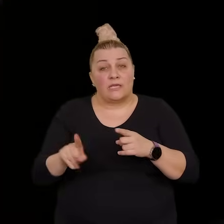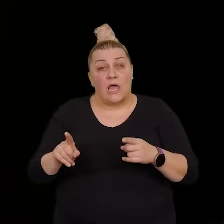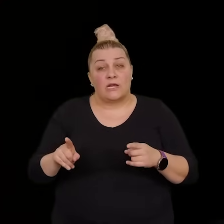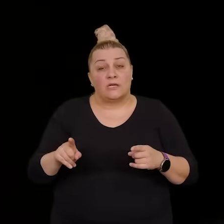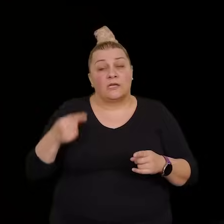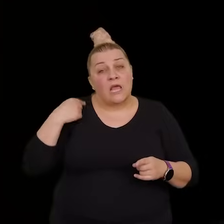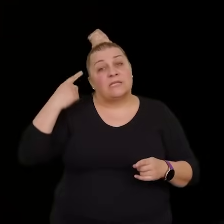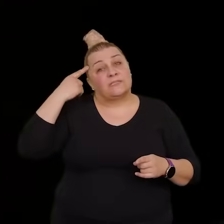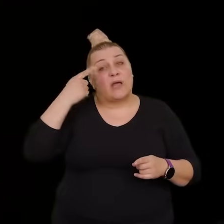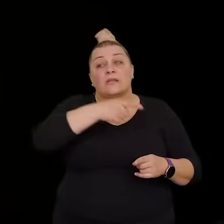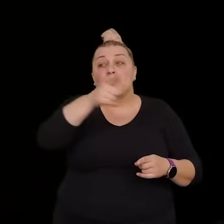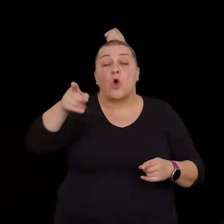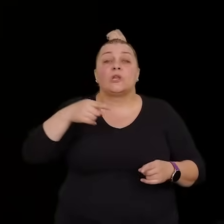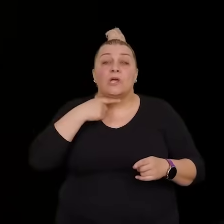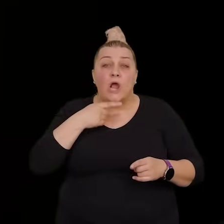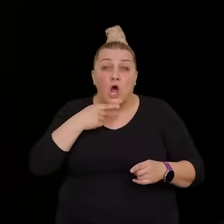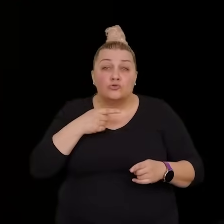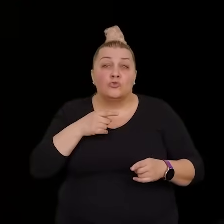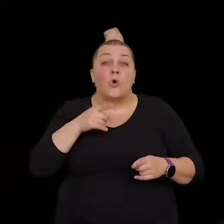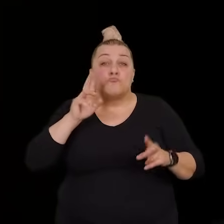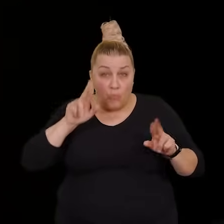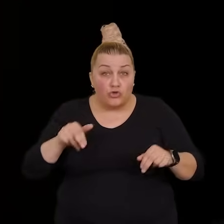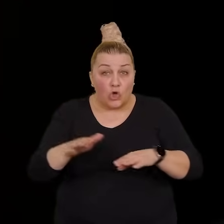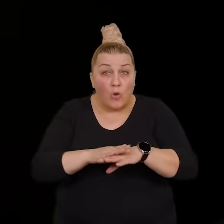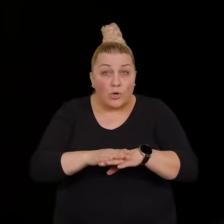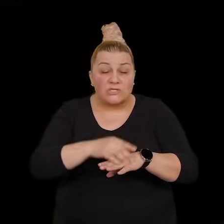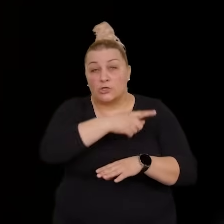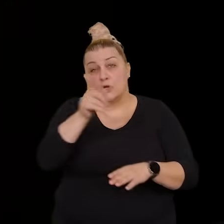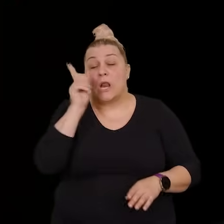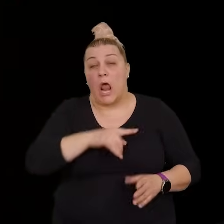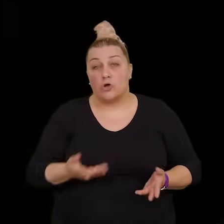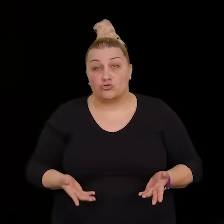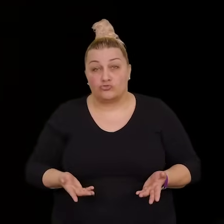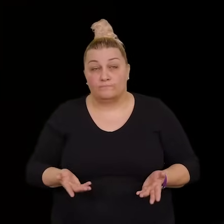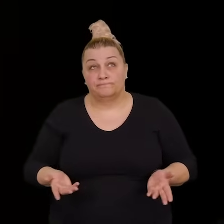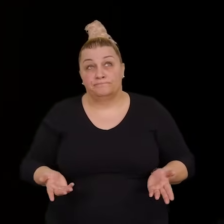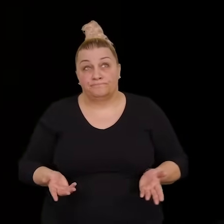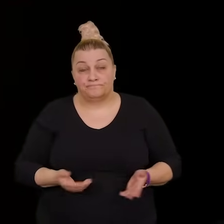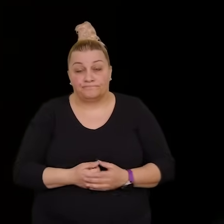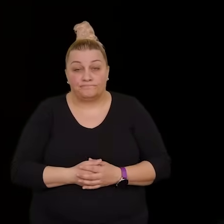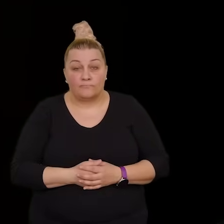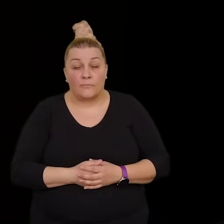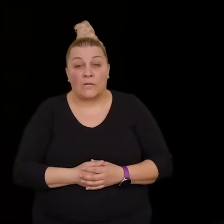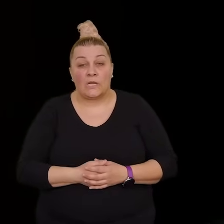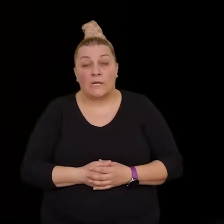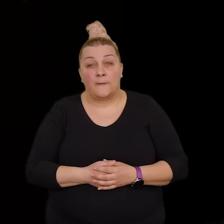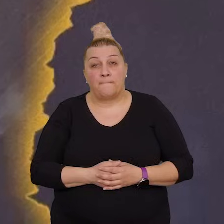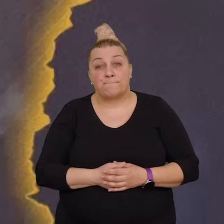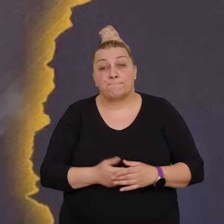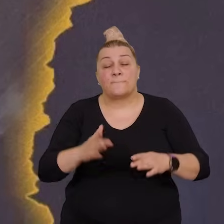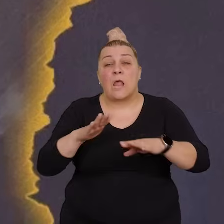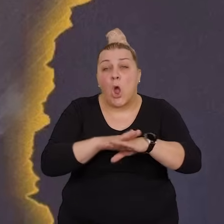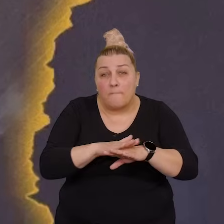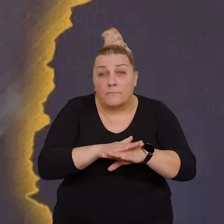jer smatram da svi oni koji kažu da mogu oprostiti, da oni lažu. E sad, gledajte, to pitanje i oprost i